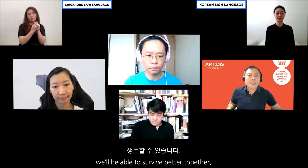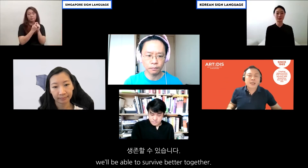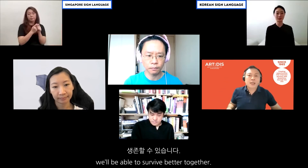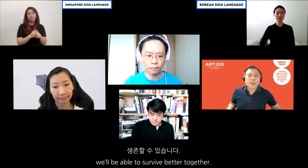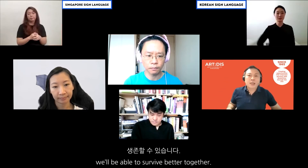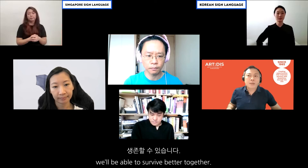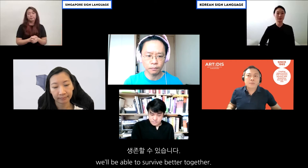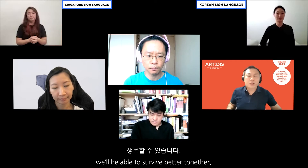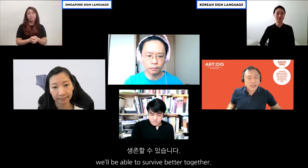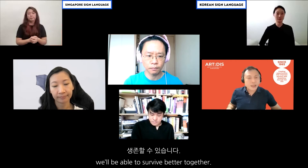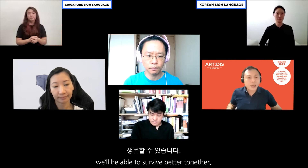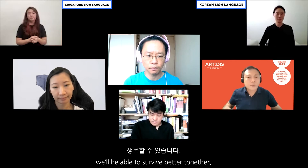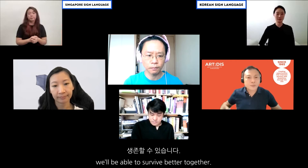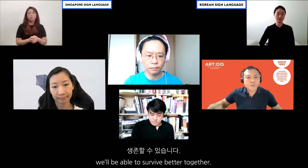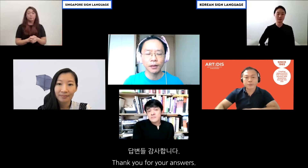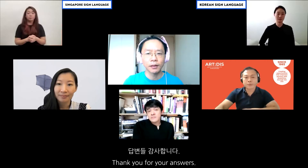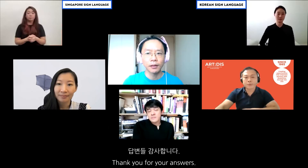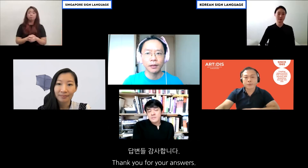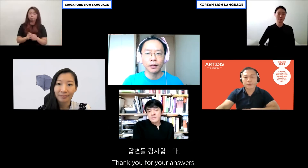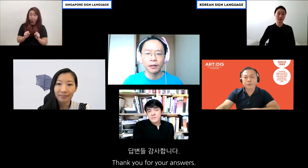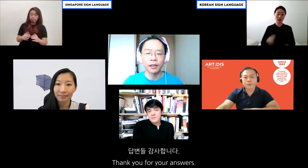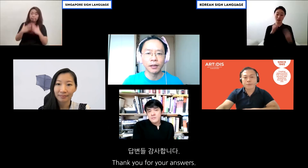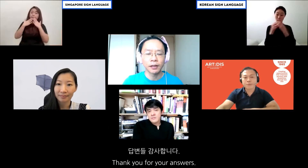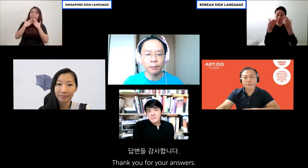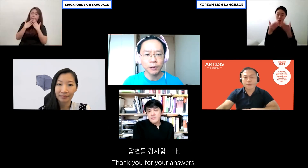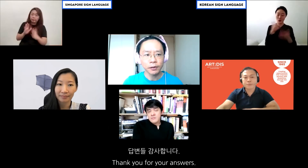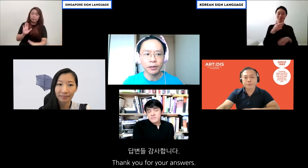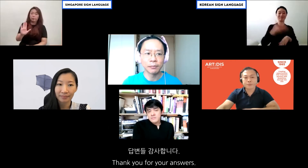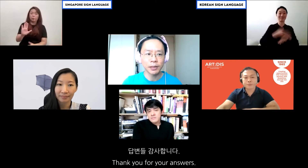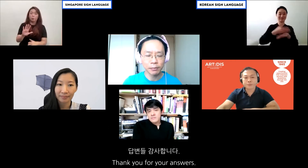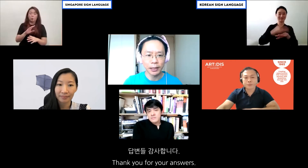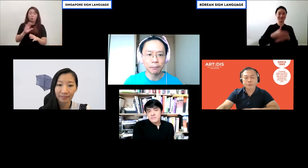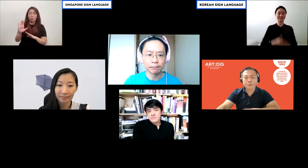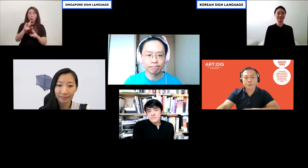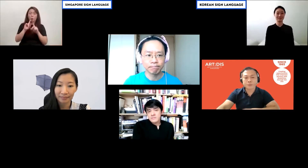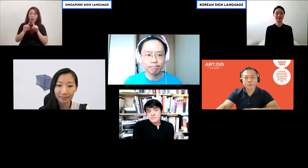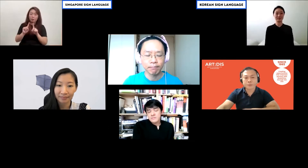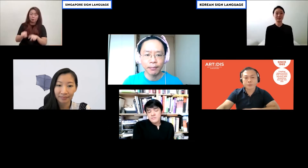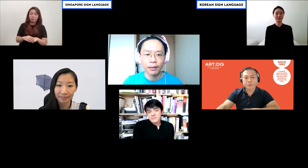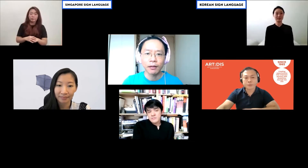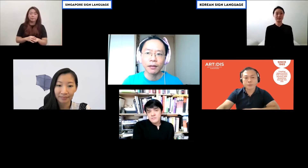better together. 네, 답변들 감사합니다.